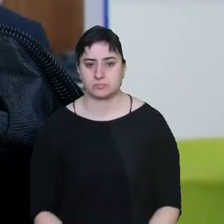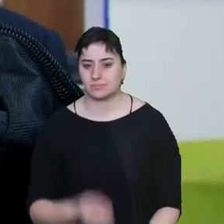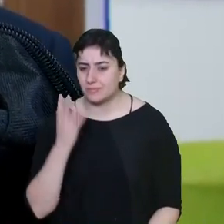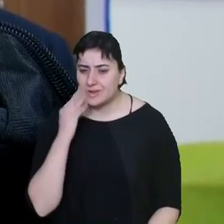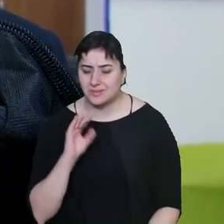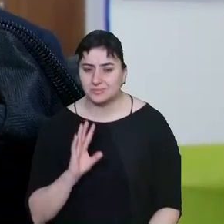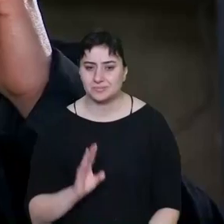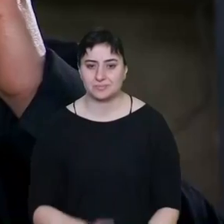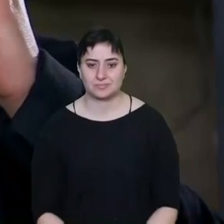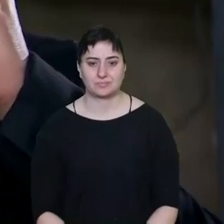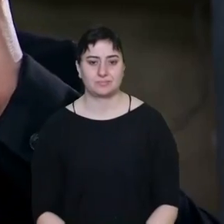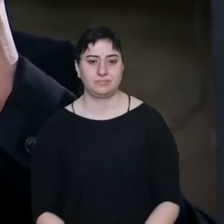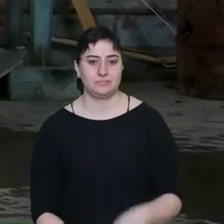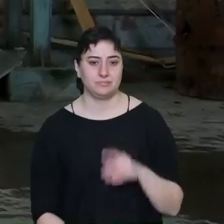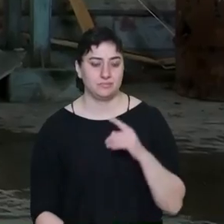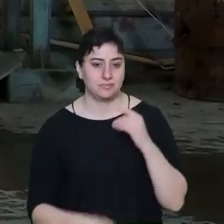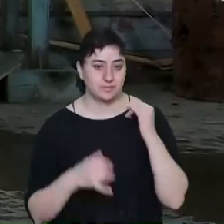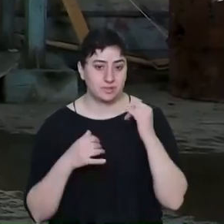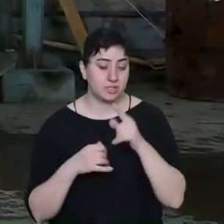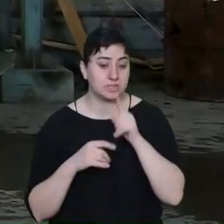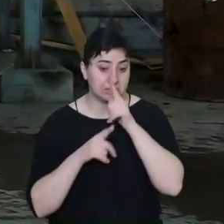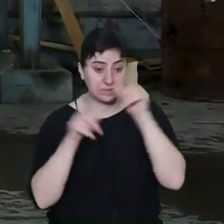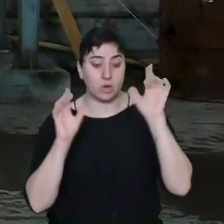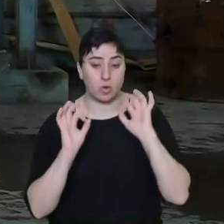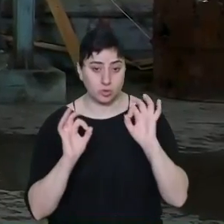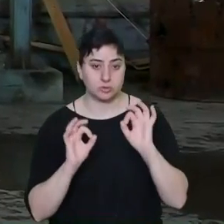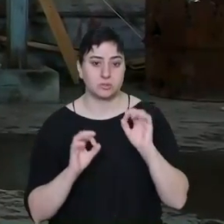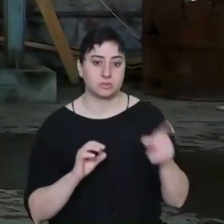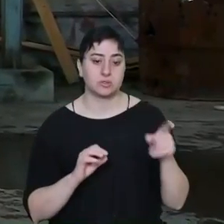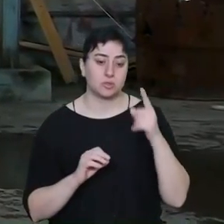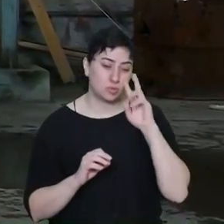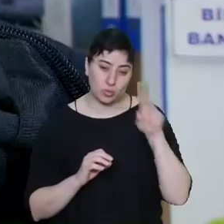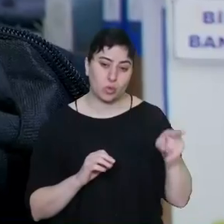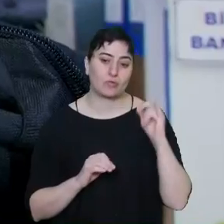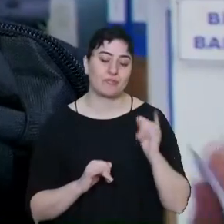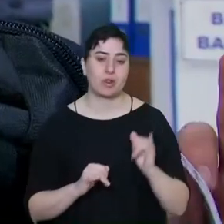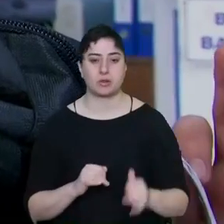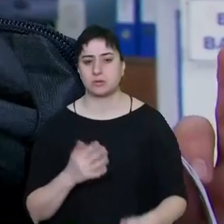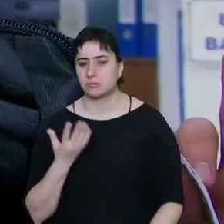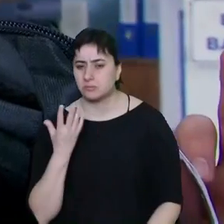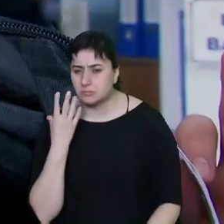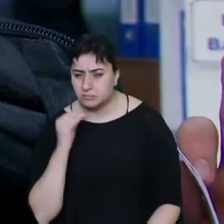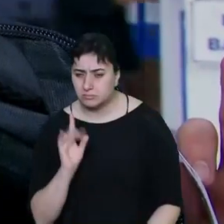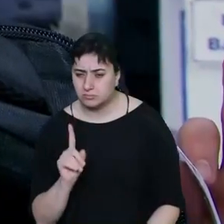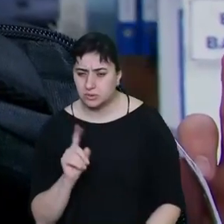Ne diyorsunuz, anlamıyorum. Fısıltıyla konuşacaksın. Eğer sesini yükseltirsen göreceğin kişi için hiç iyi olmaz. Bir dakika.